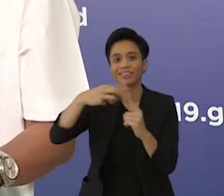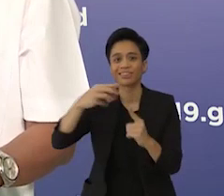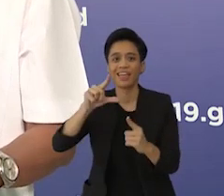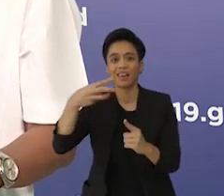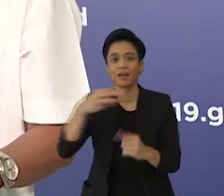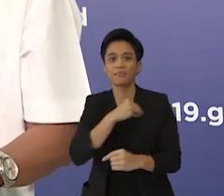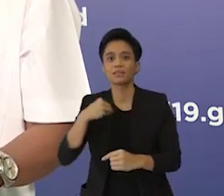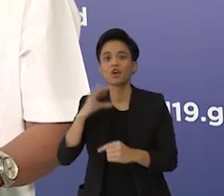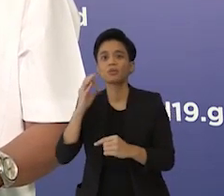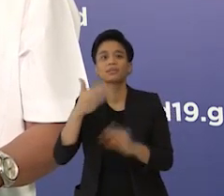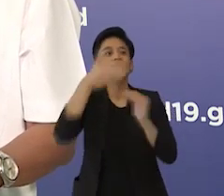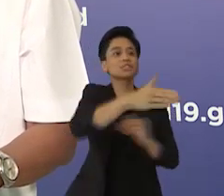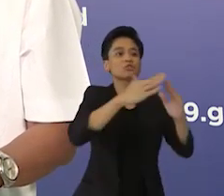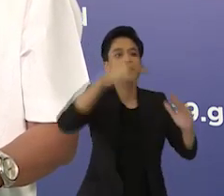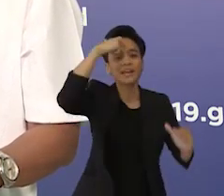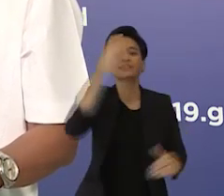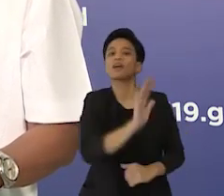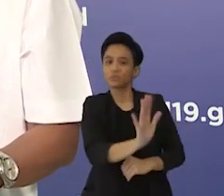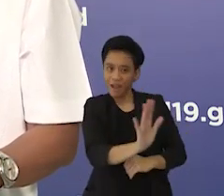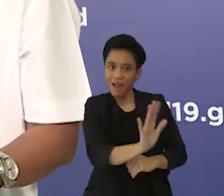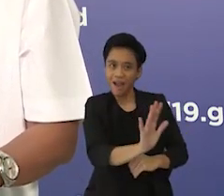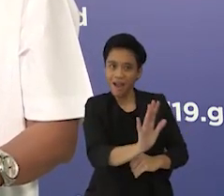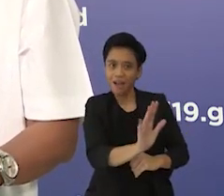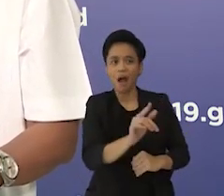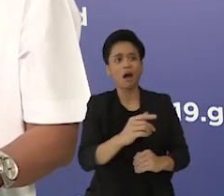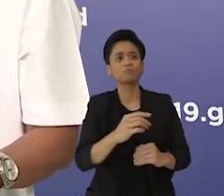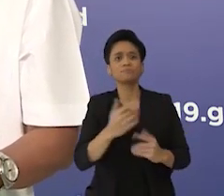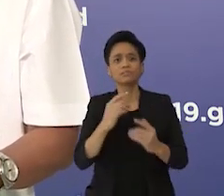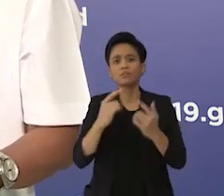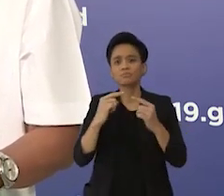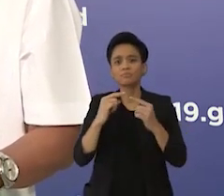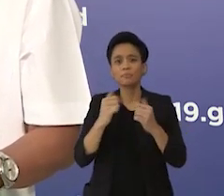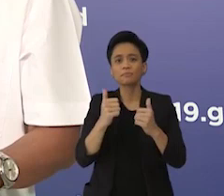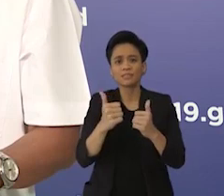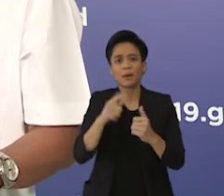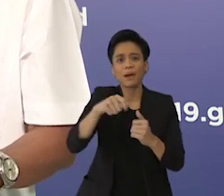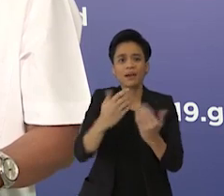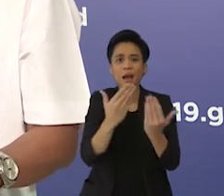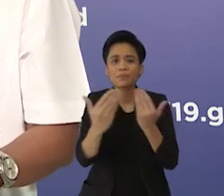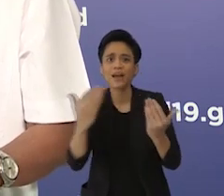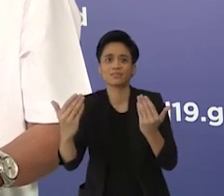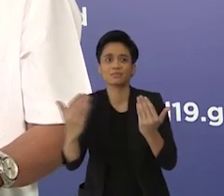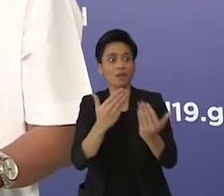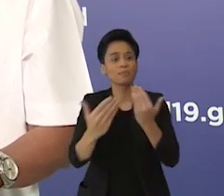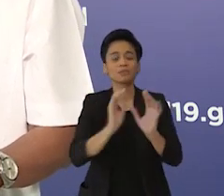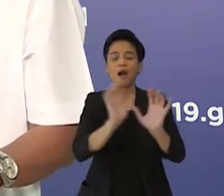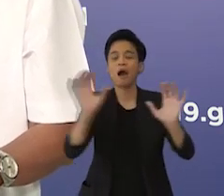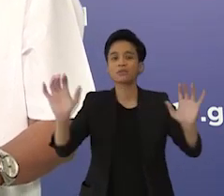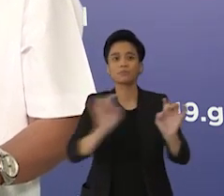penting dan ini menjadi sesuatu yang bisa kita kerjakan dengan aplikasi yang demikian banyak